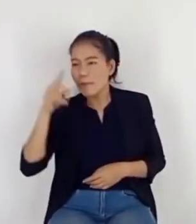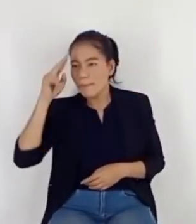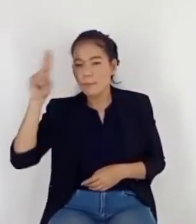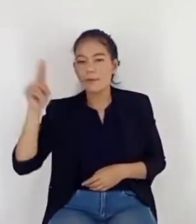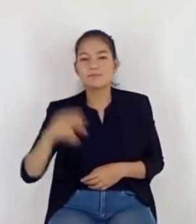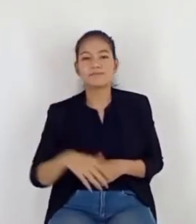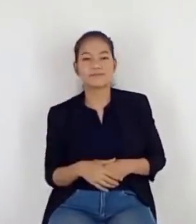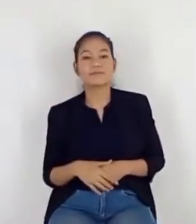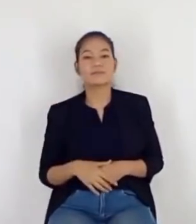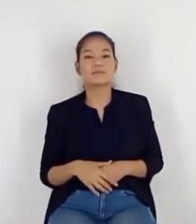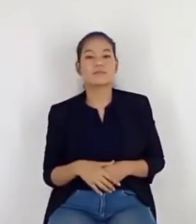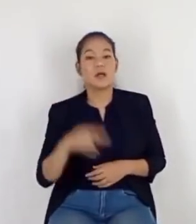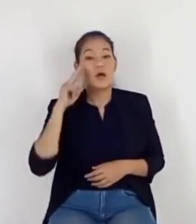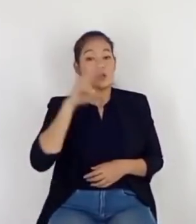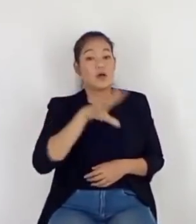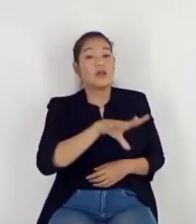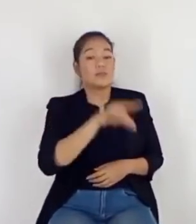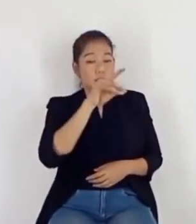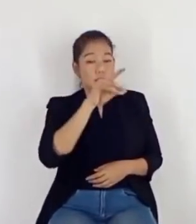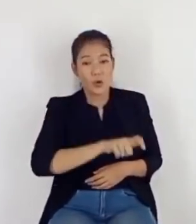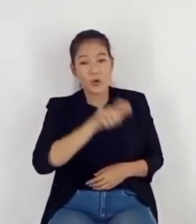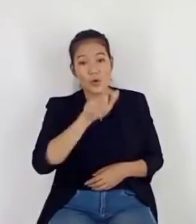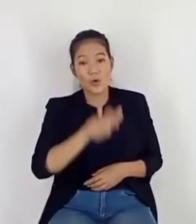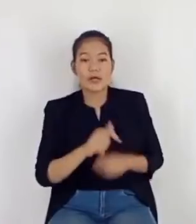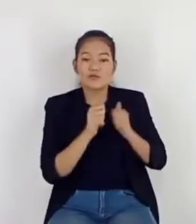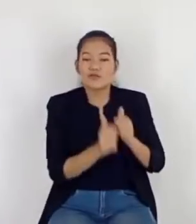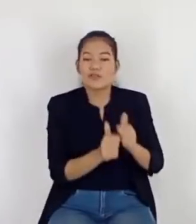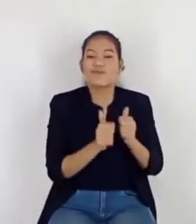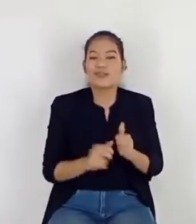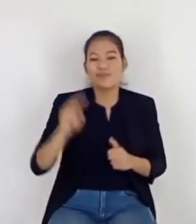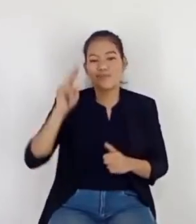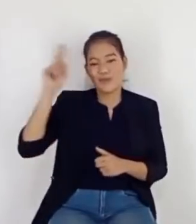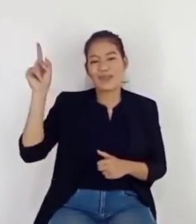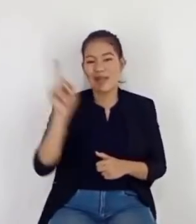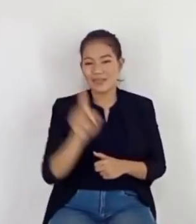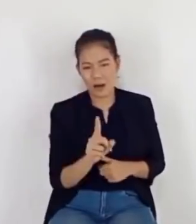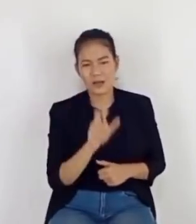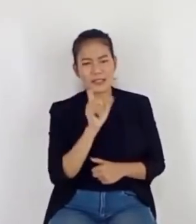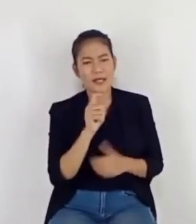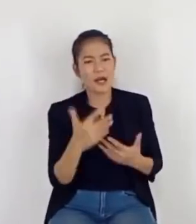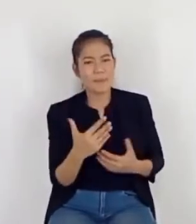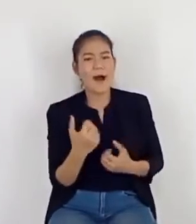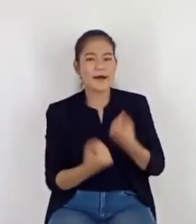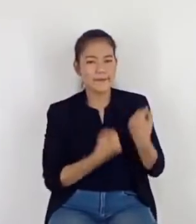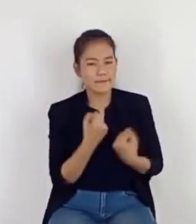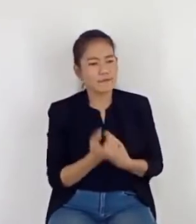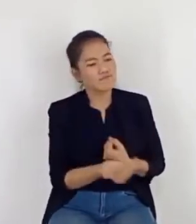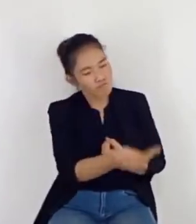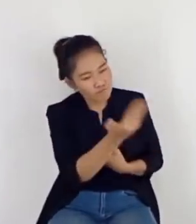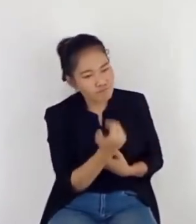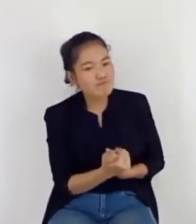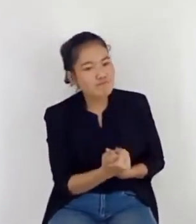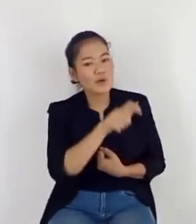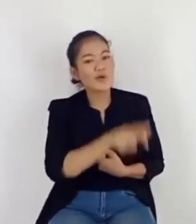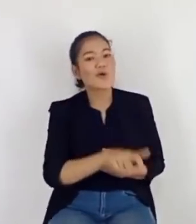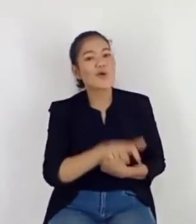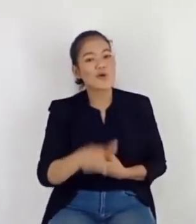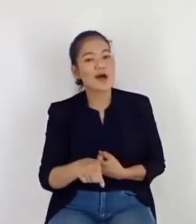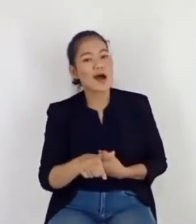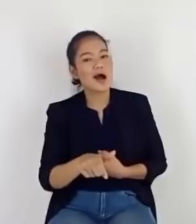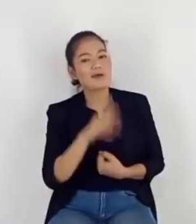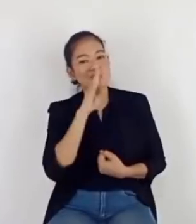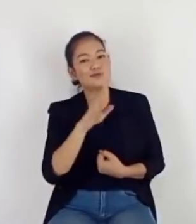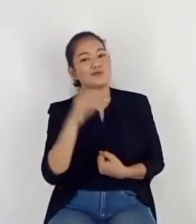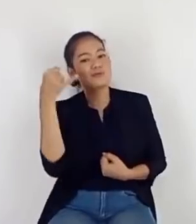Tuhan mempersiapkan kedatangan Tuhan dengan aktif mengajak orang untuk menyesali